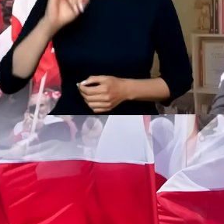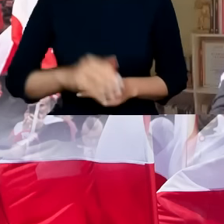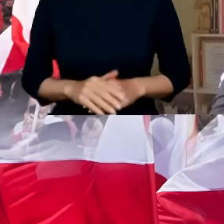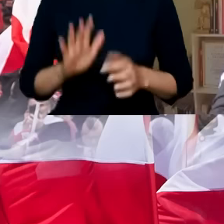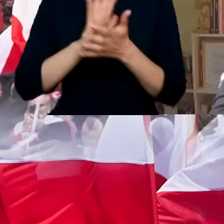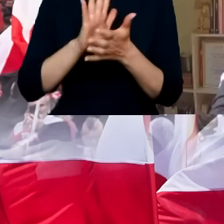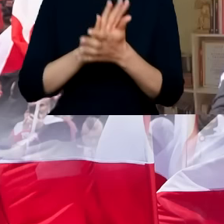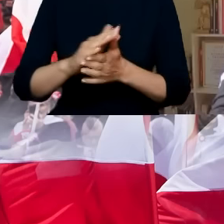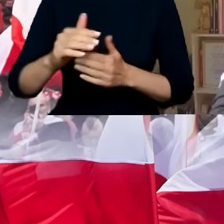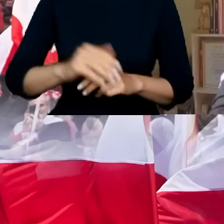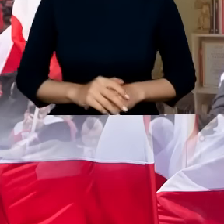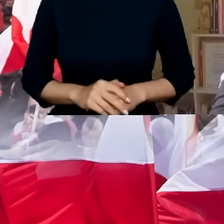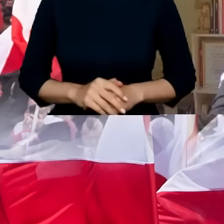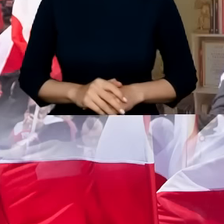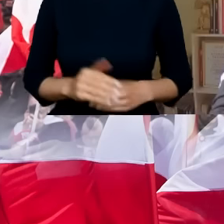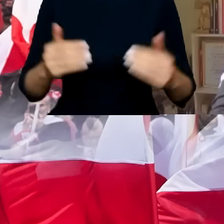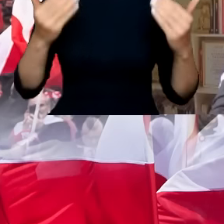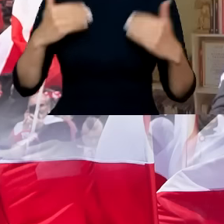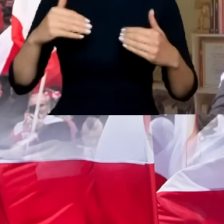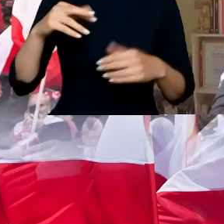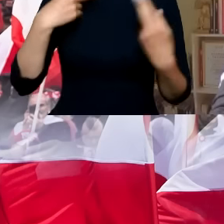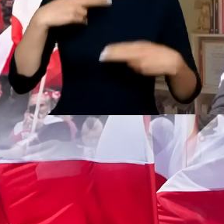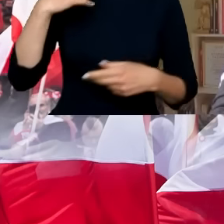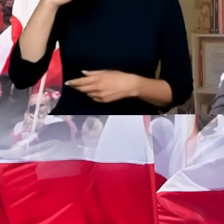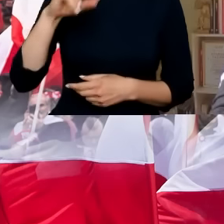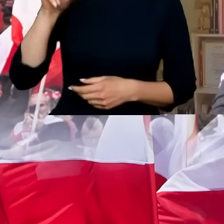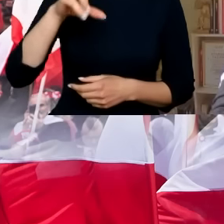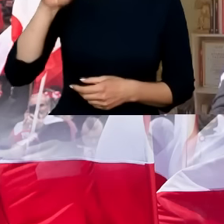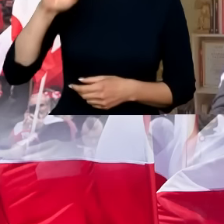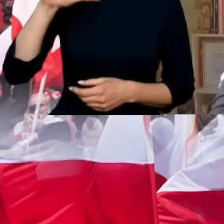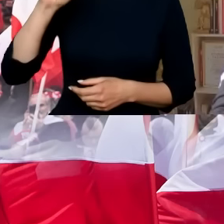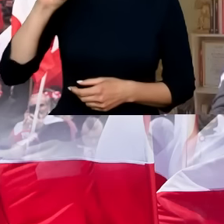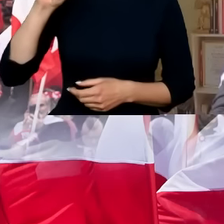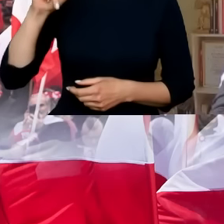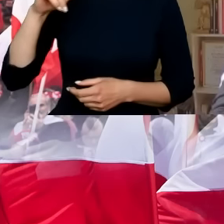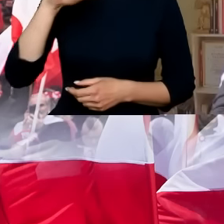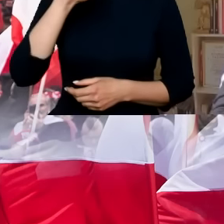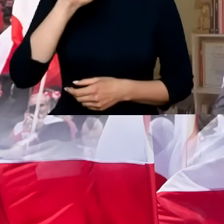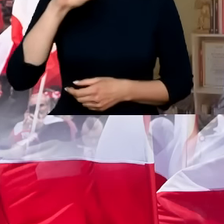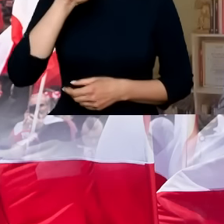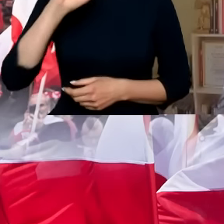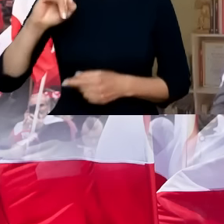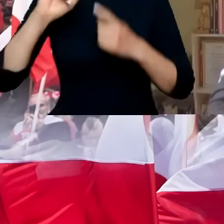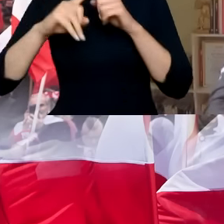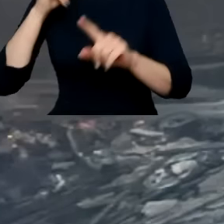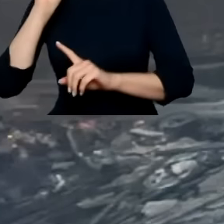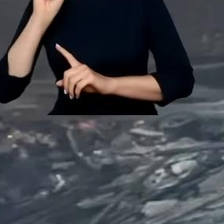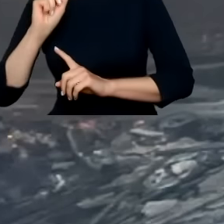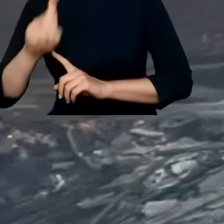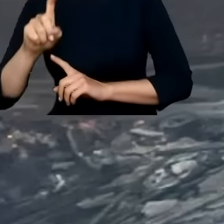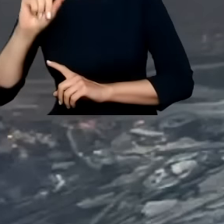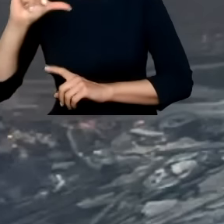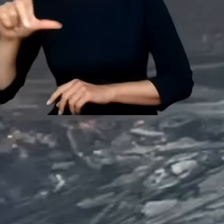komentator i redaktor Robert Bagiński z portalu tematy polityczne kpl